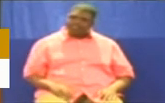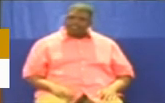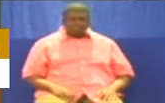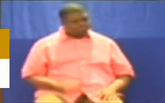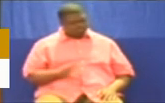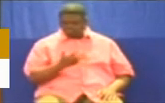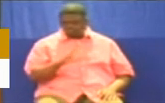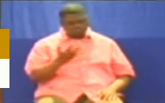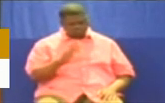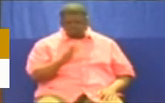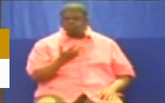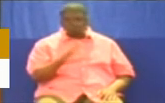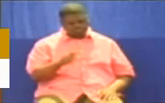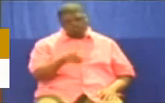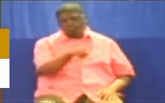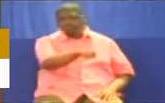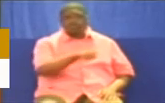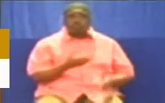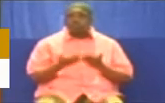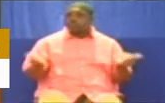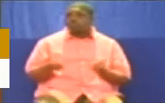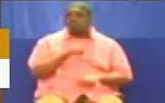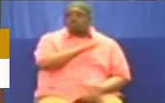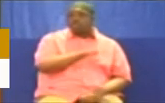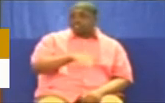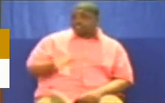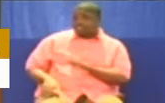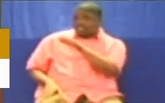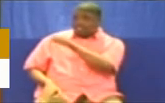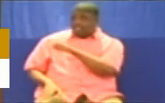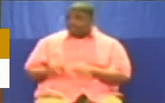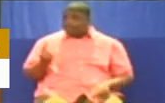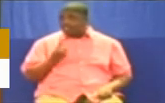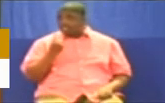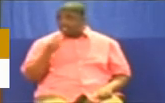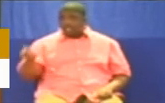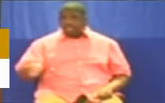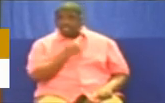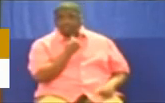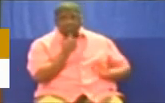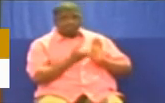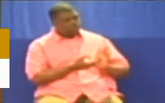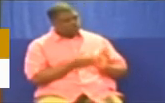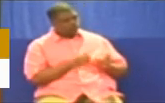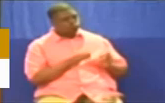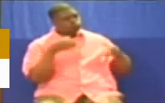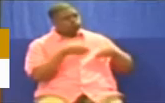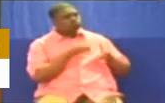Haiko sawa sawa. Kwa sababu kwanza hakuna mazingira ambayo yeye peke yake ataenda. Kwa mfano tupeni mfano, mkutano